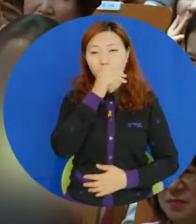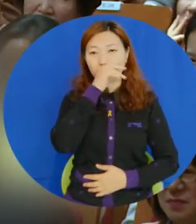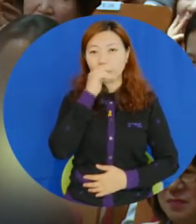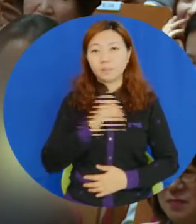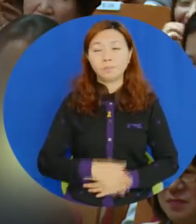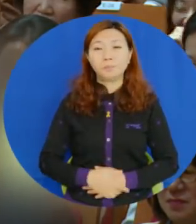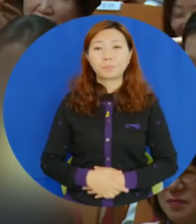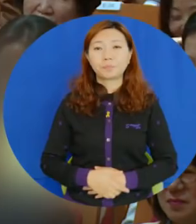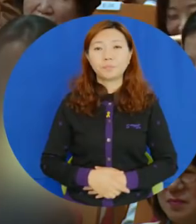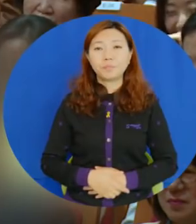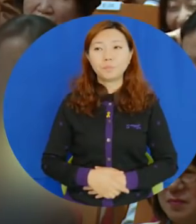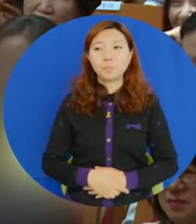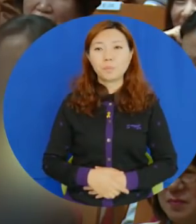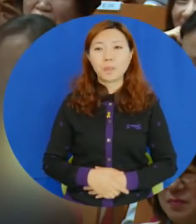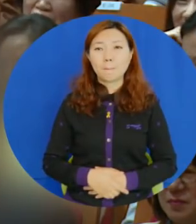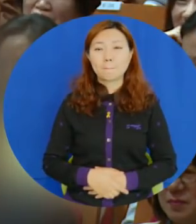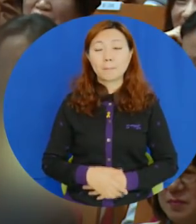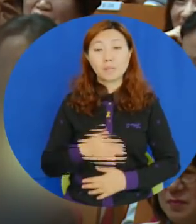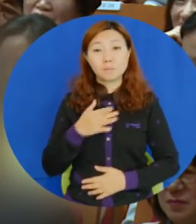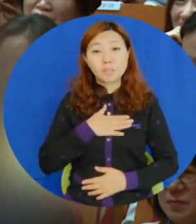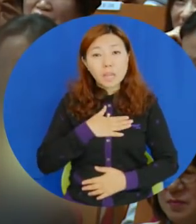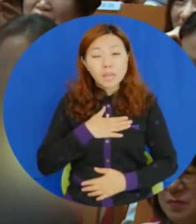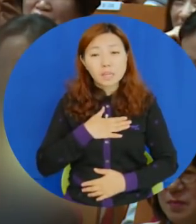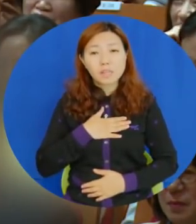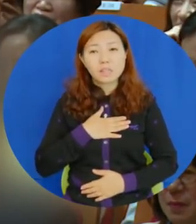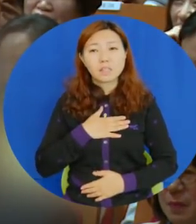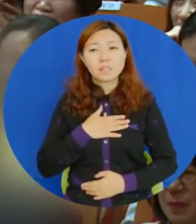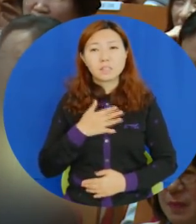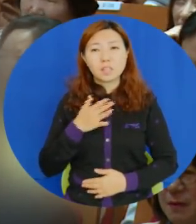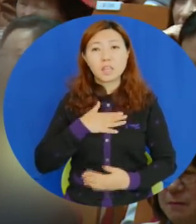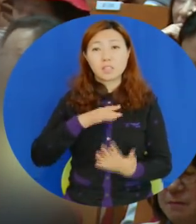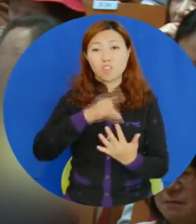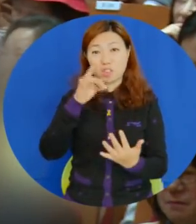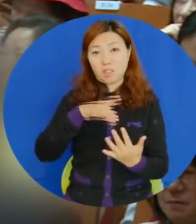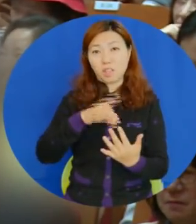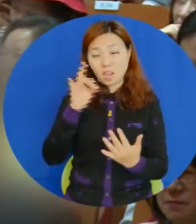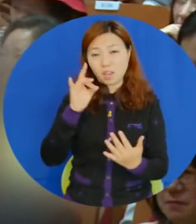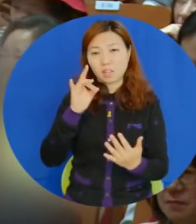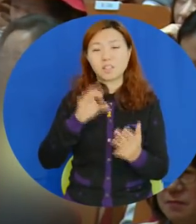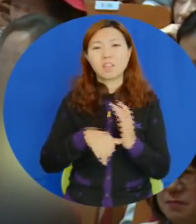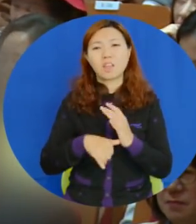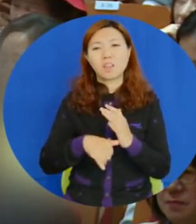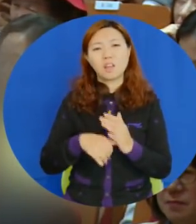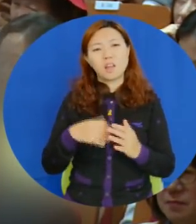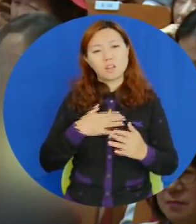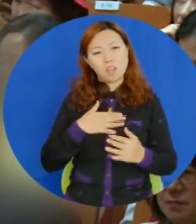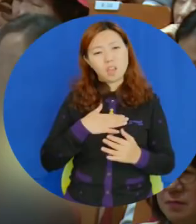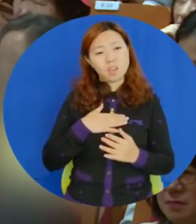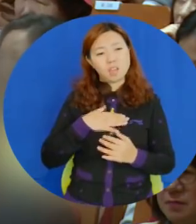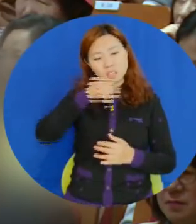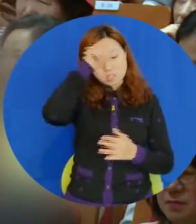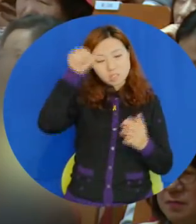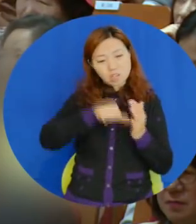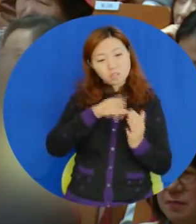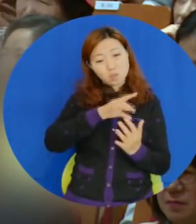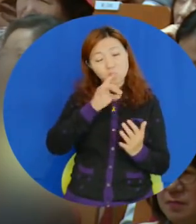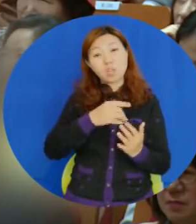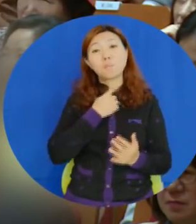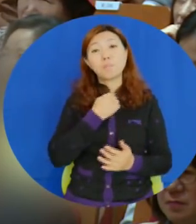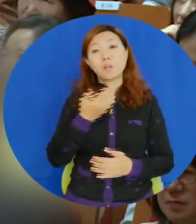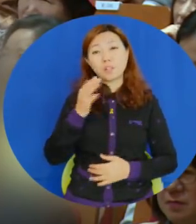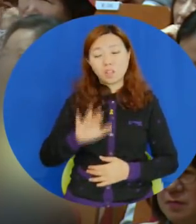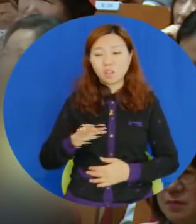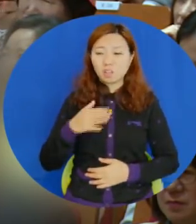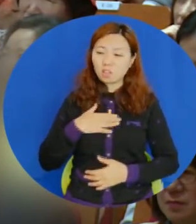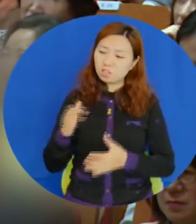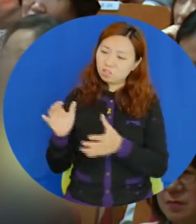근데 그러면 또 다른 면에서, 그러면 저의 선택에 있어서, 나는 그렇게 늘